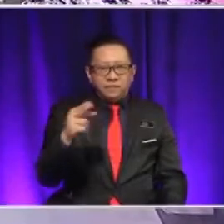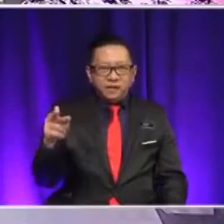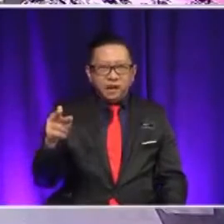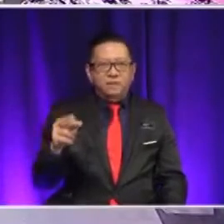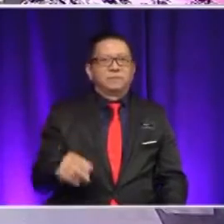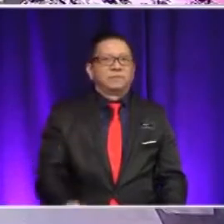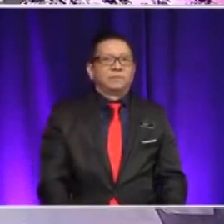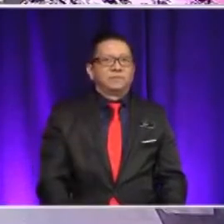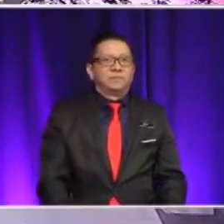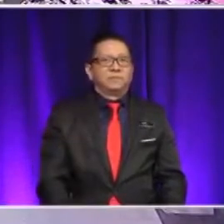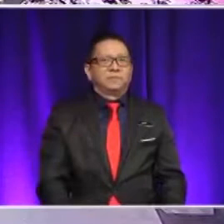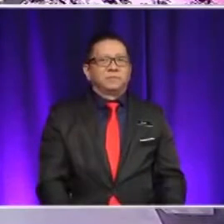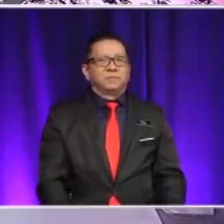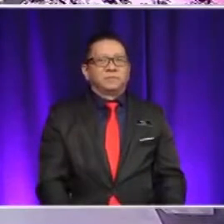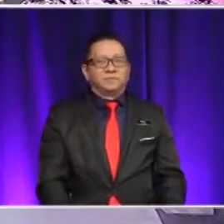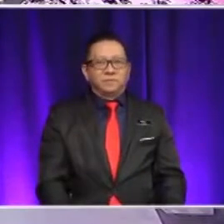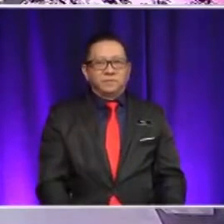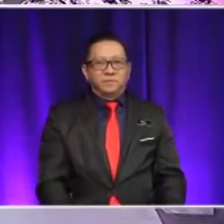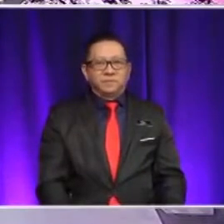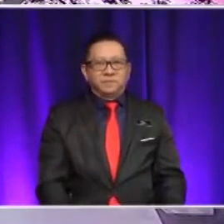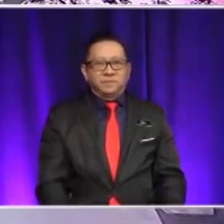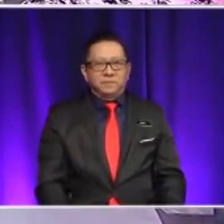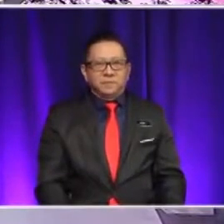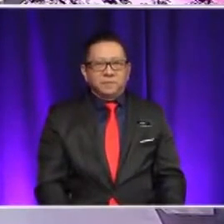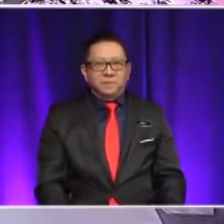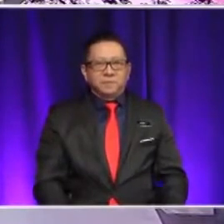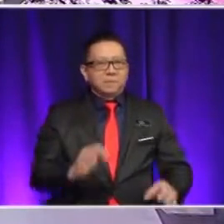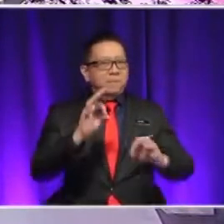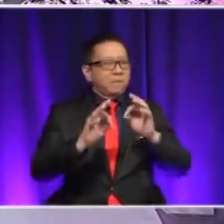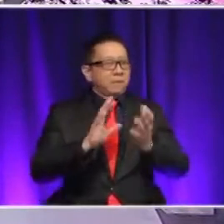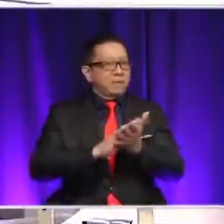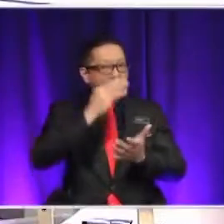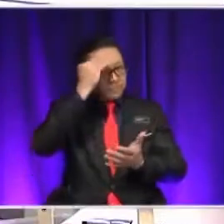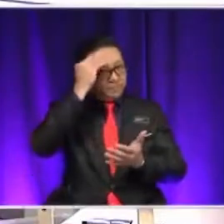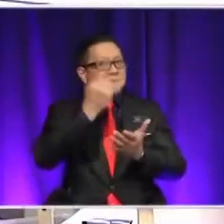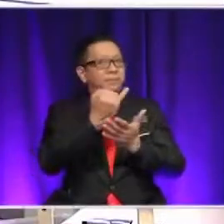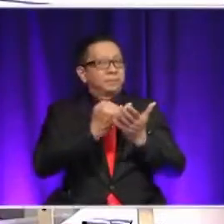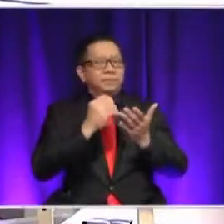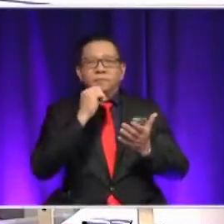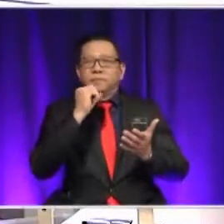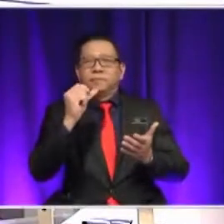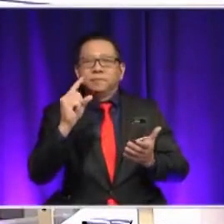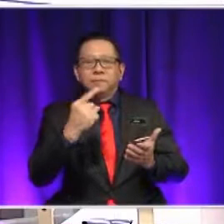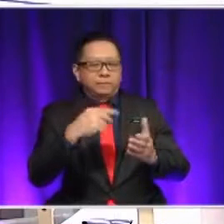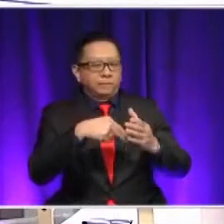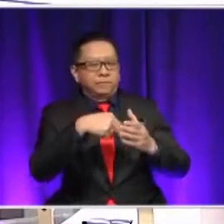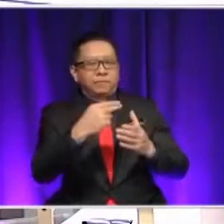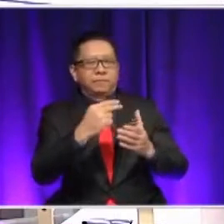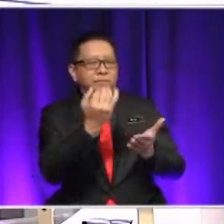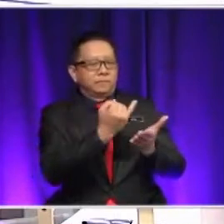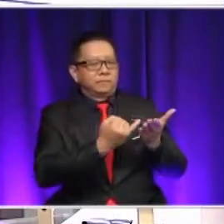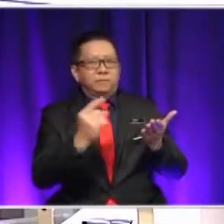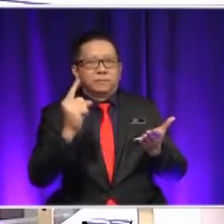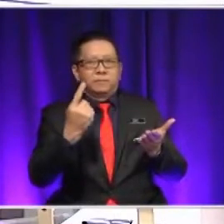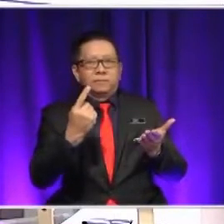123 ah ke sini ke sini kek Aduh kita belajar menikahi seni bukan saja kita dapat menghasilkan karya for happy